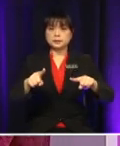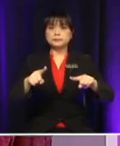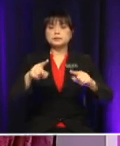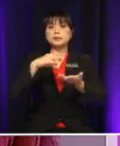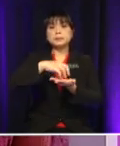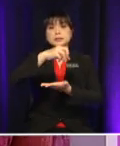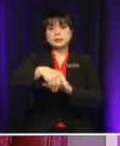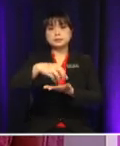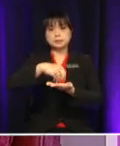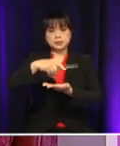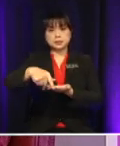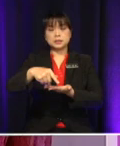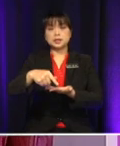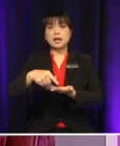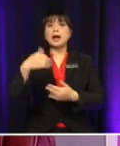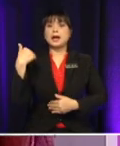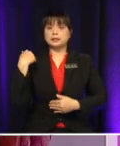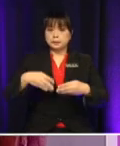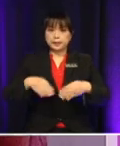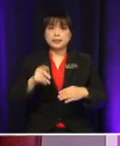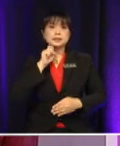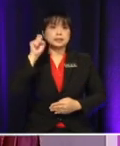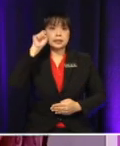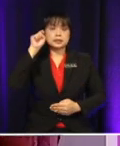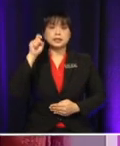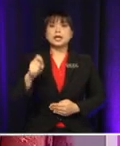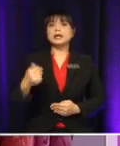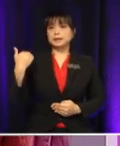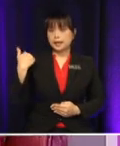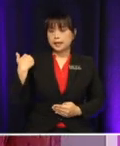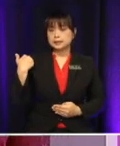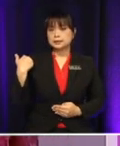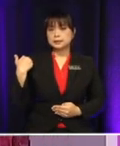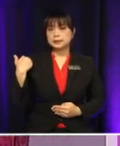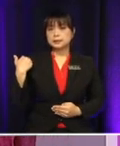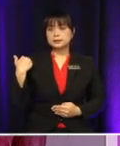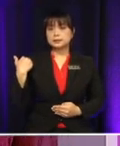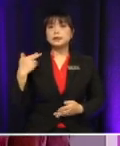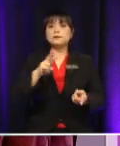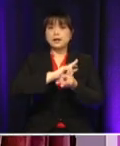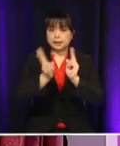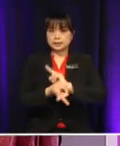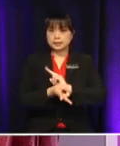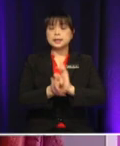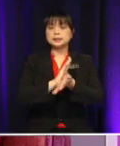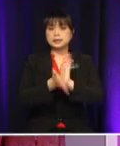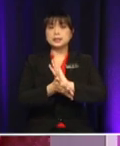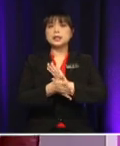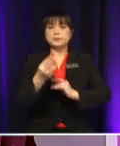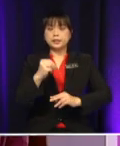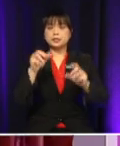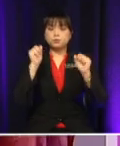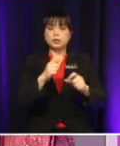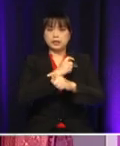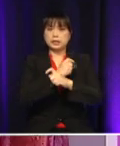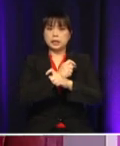variasi fisika itu sebabnya dia boleh melawan bukan semua tapi ada lah beberapa yang mampu bertahan dalam